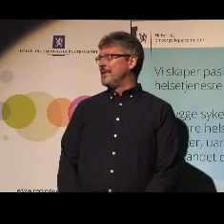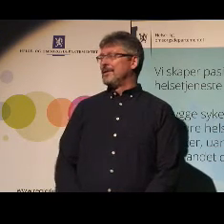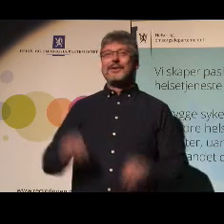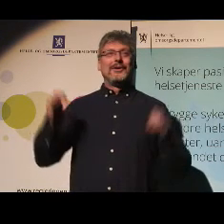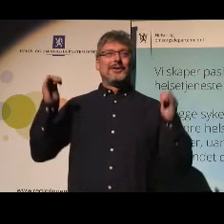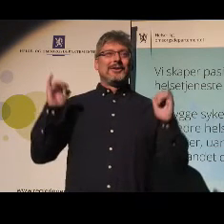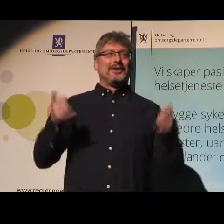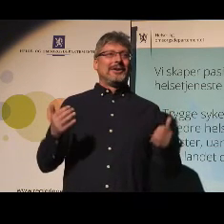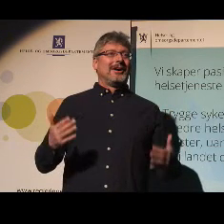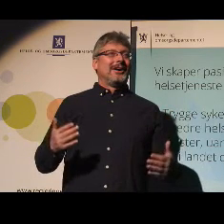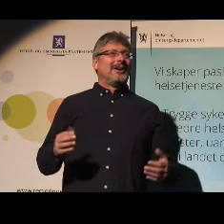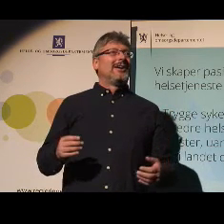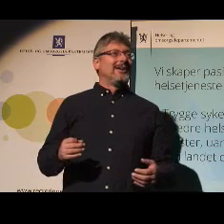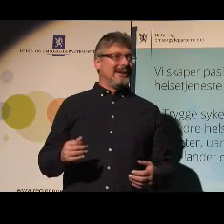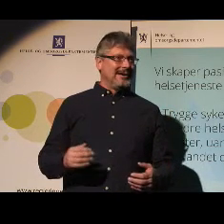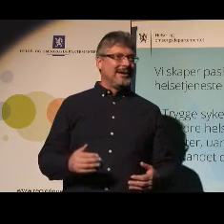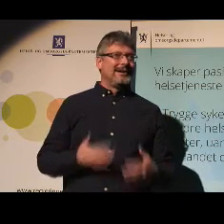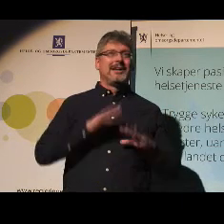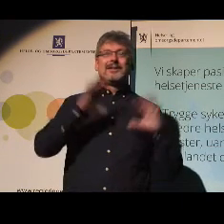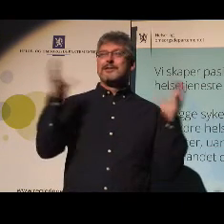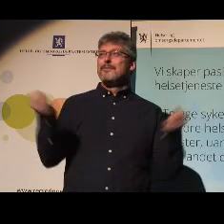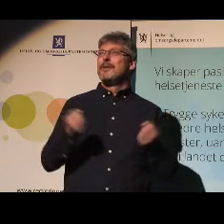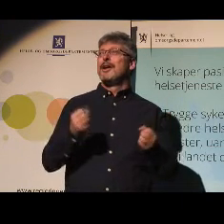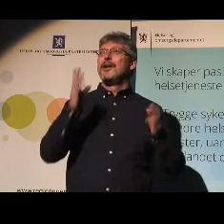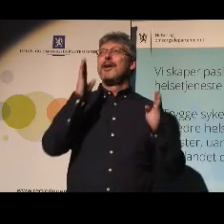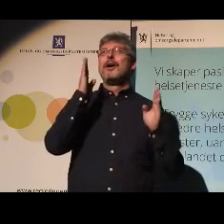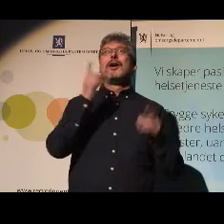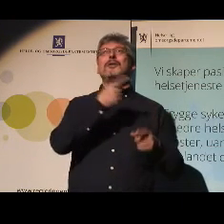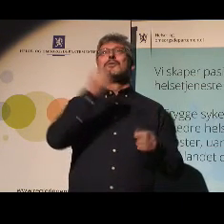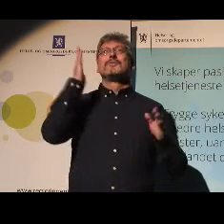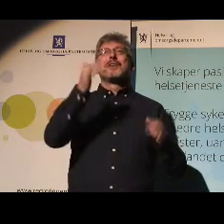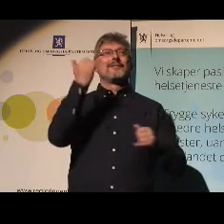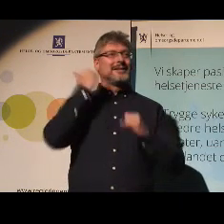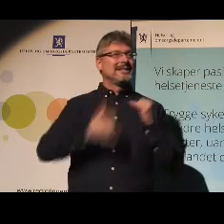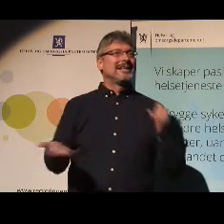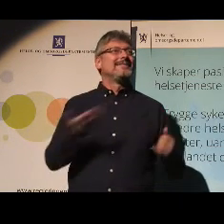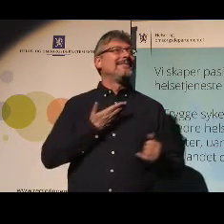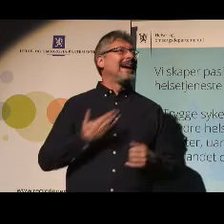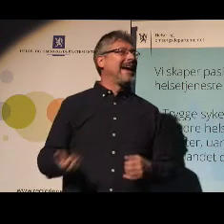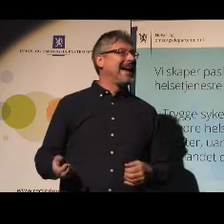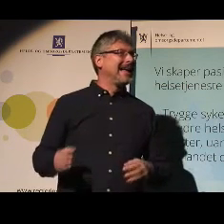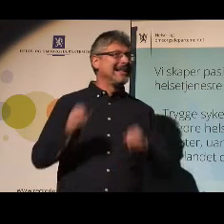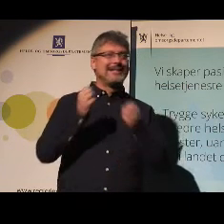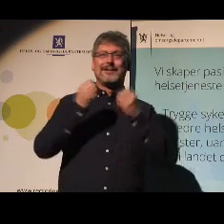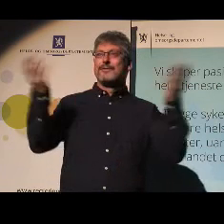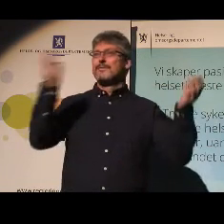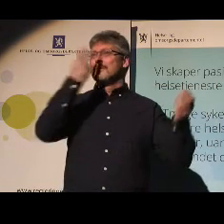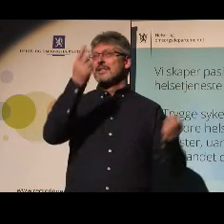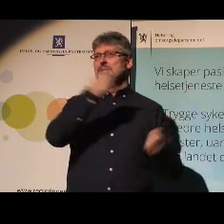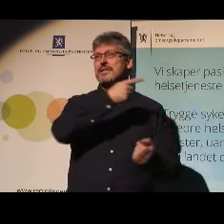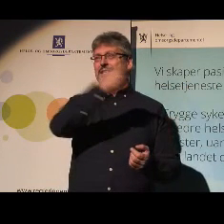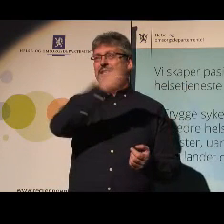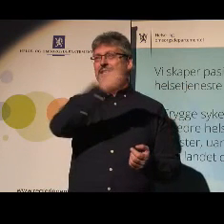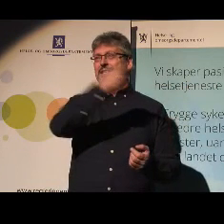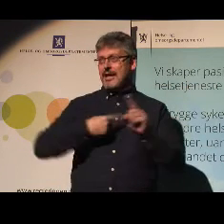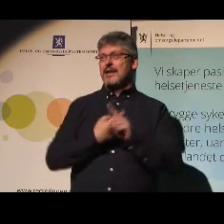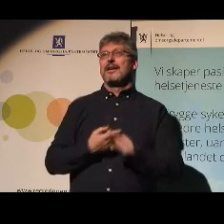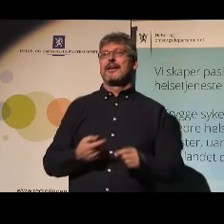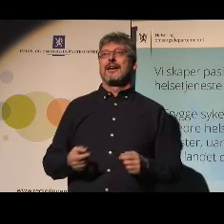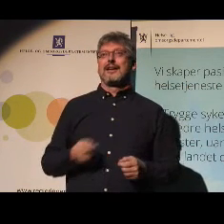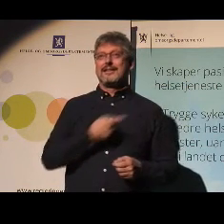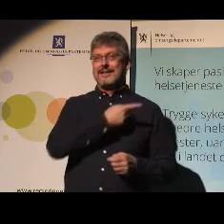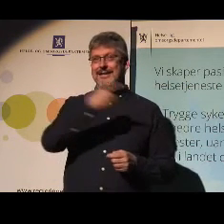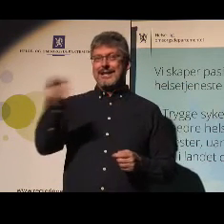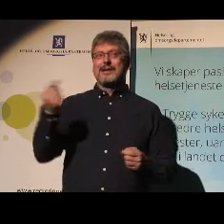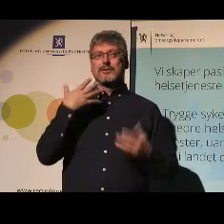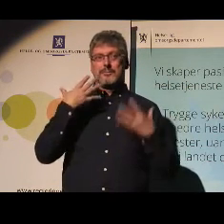Kjære alle sammen, tusen takk for sist. Veldig kjekt å se dere igjen, for dere som har